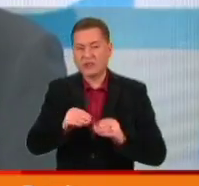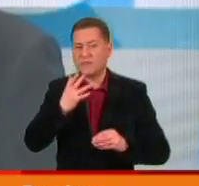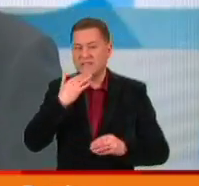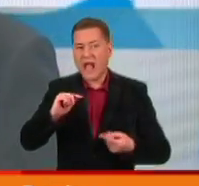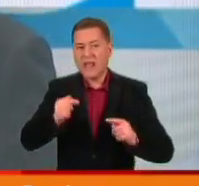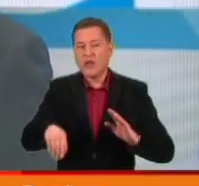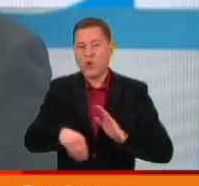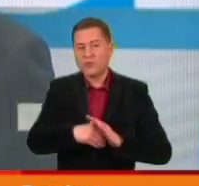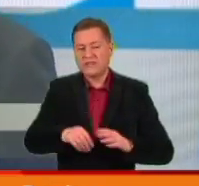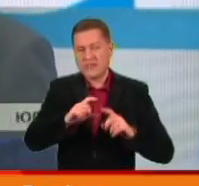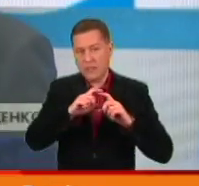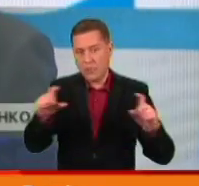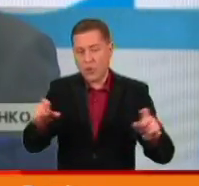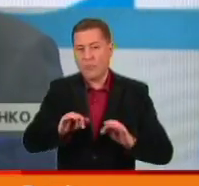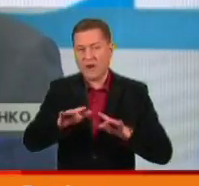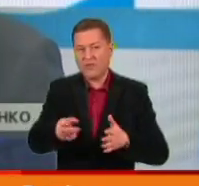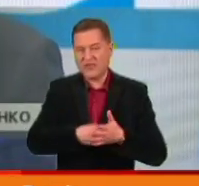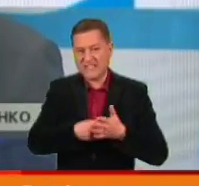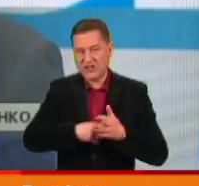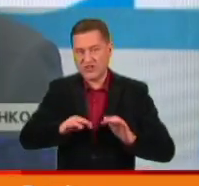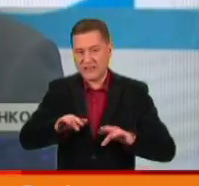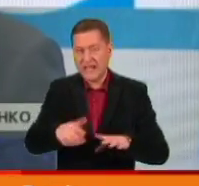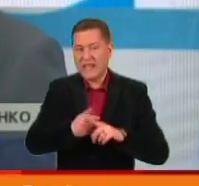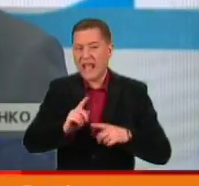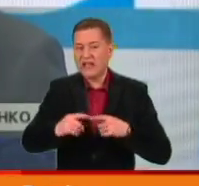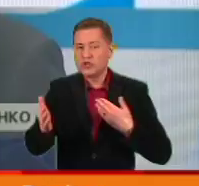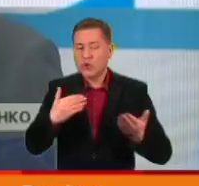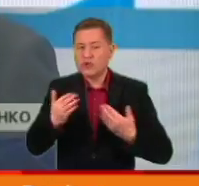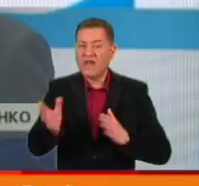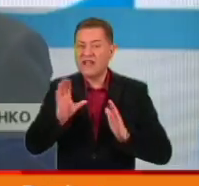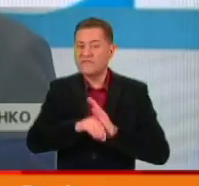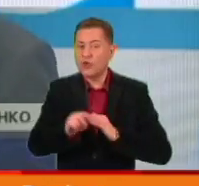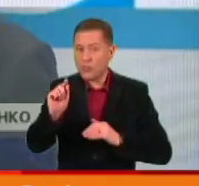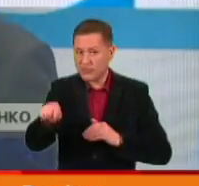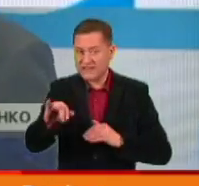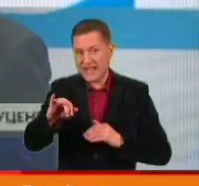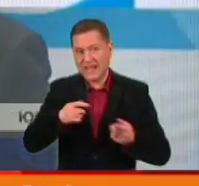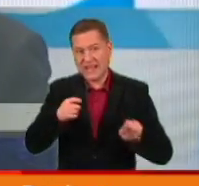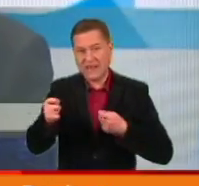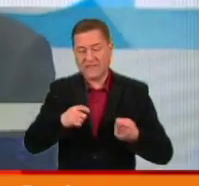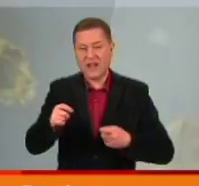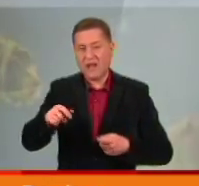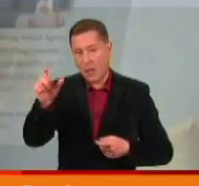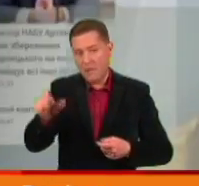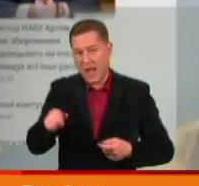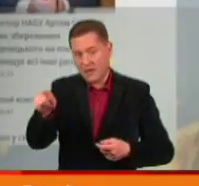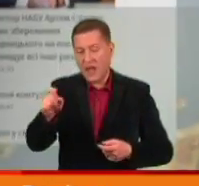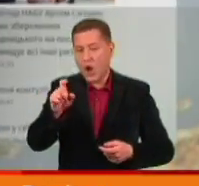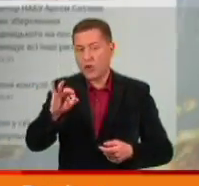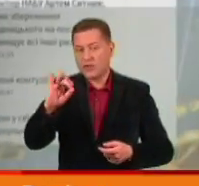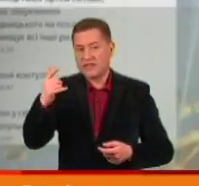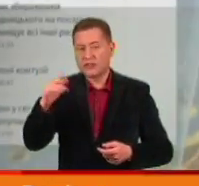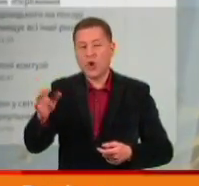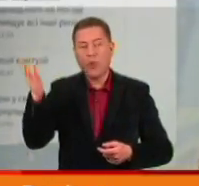проводила слідчі дії, які стосувалися в тому числі і керівника САП пана Холодницького. Минулої